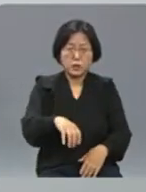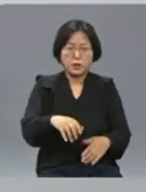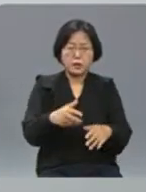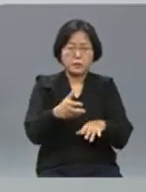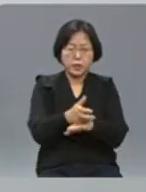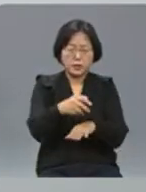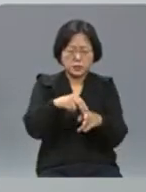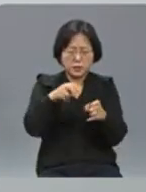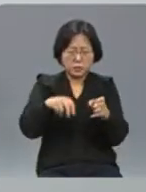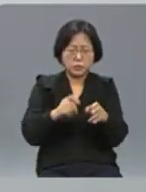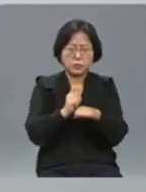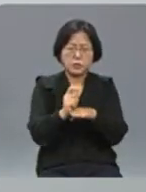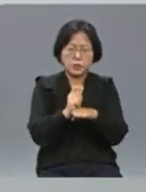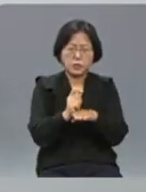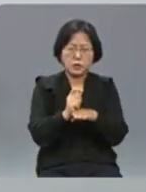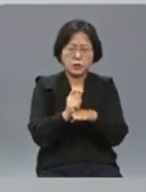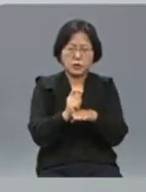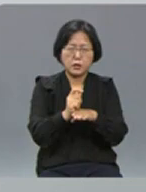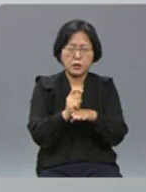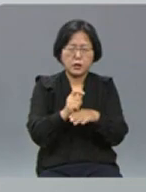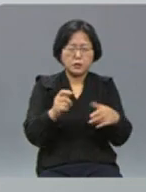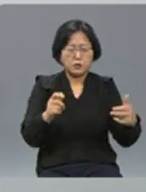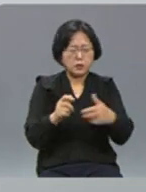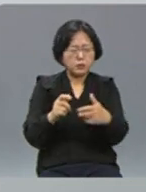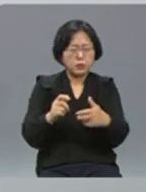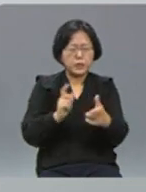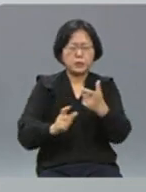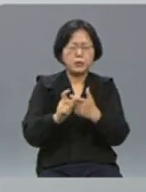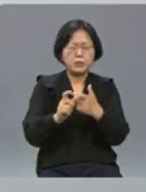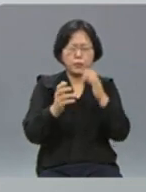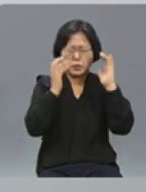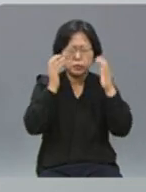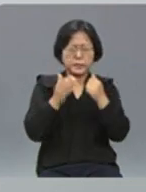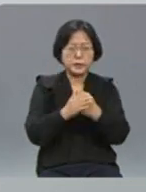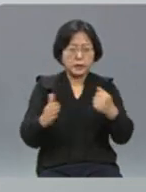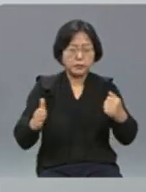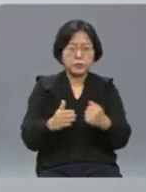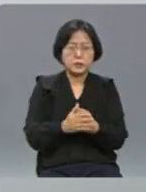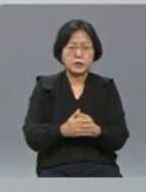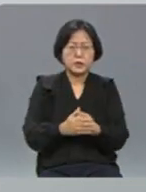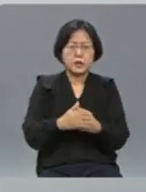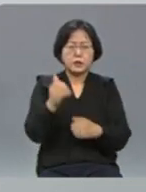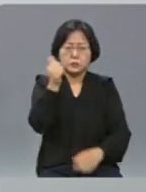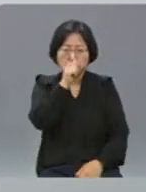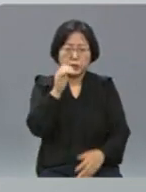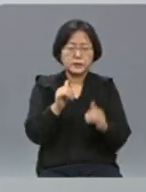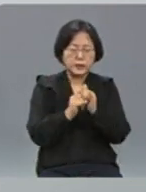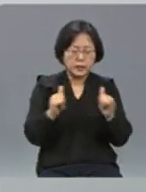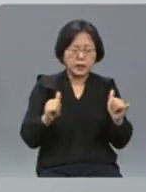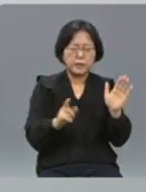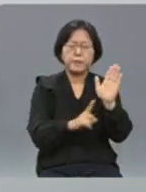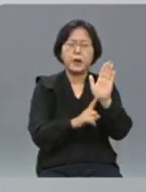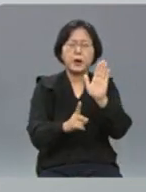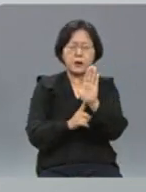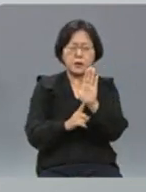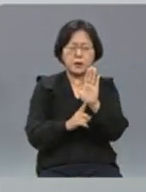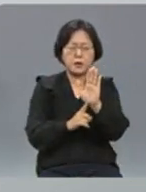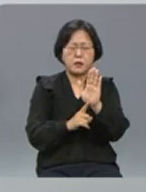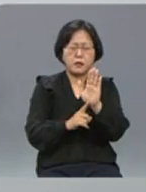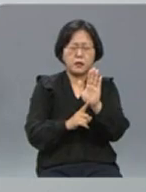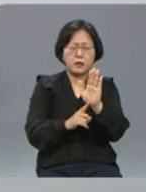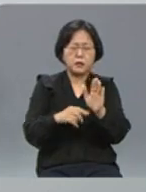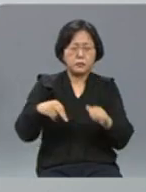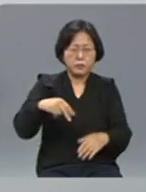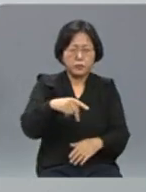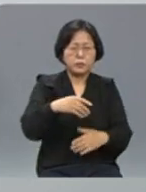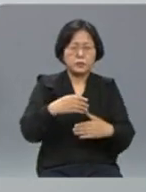택시 승강장이 있어 입구로 활용할 경우 더큰 혼잡이 발생할 수 있는 점을 고려했다며 안내요원과 안내판을 추가해 운전자들의 차고와